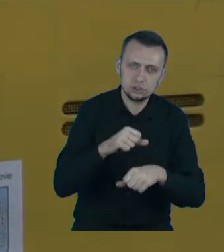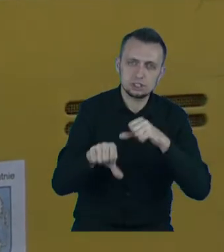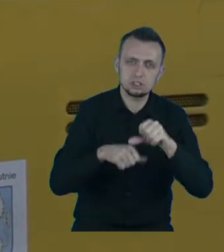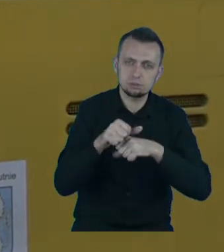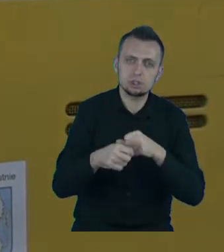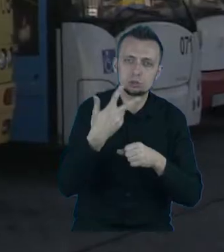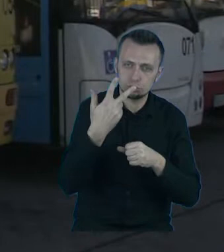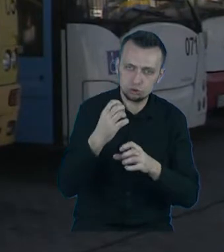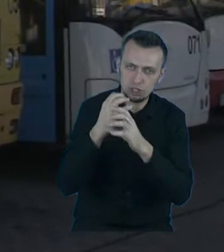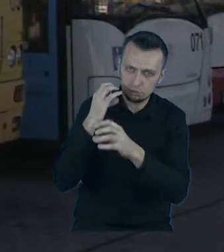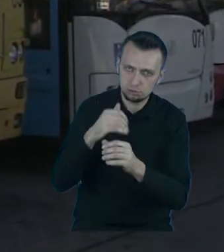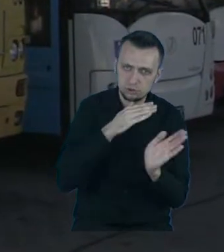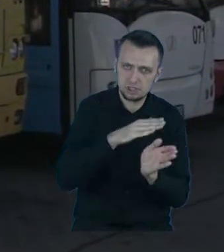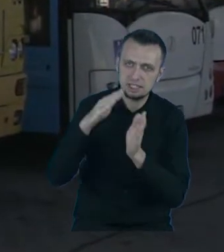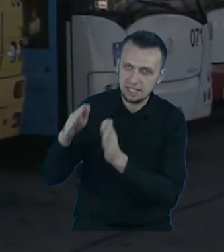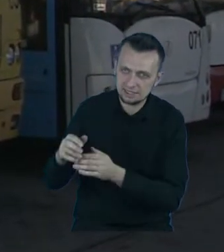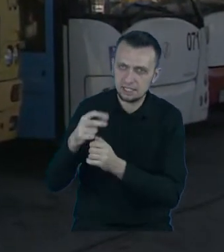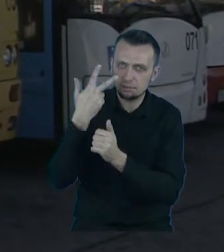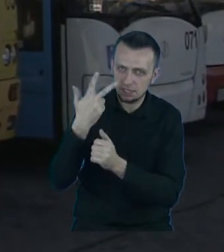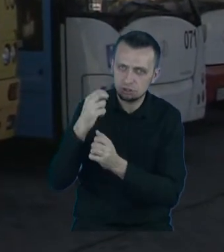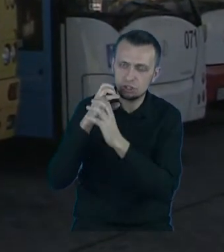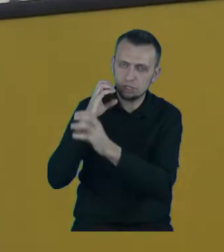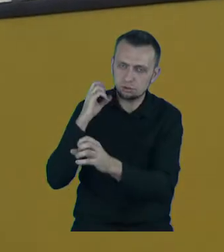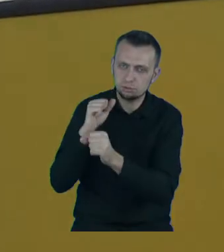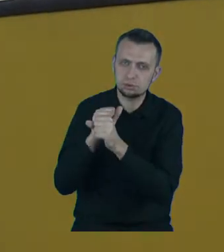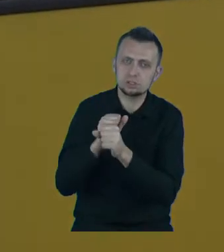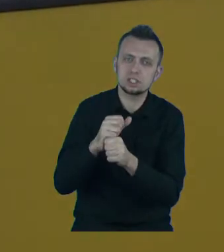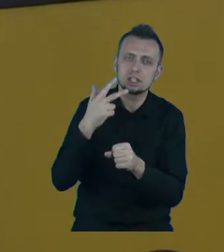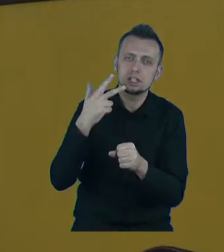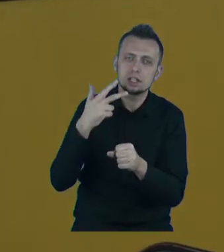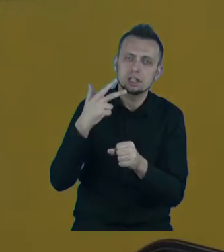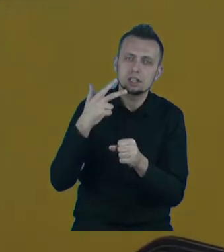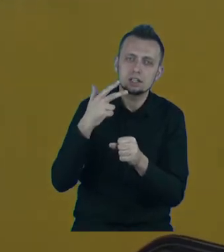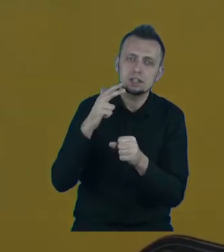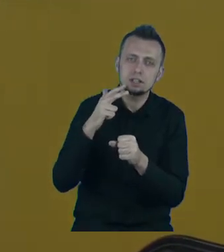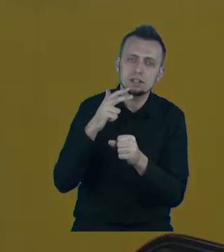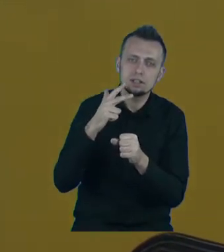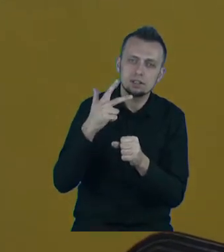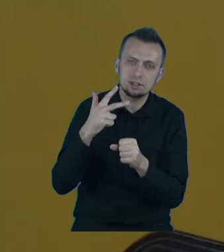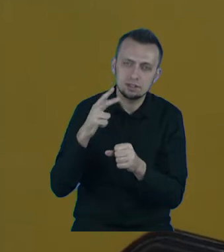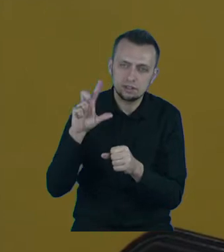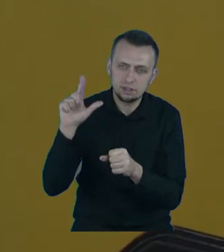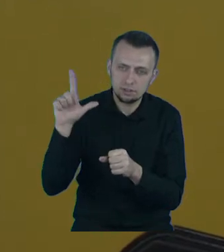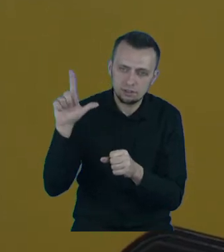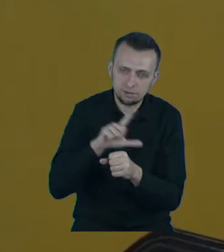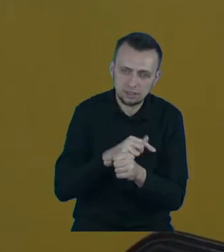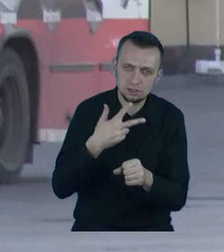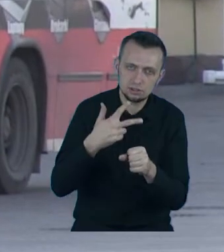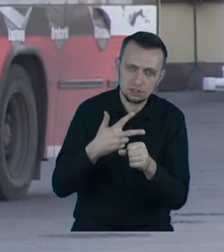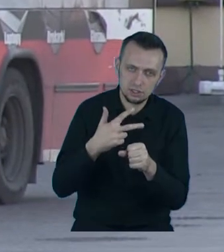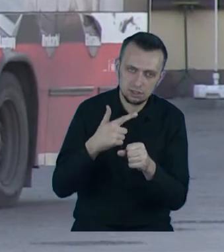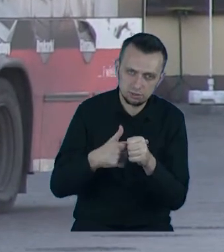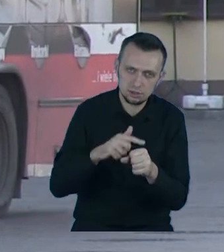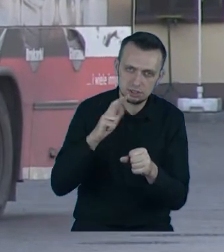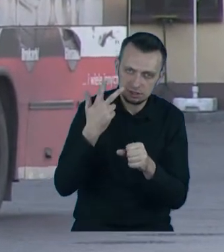następne 3 autobusy. Jak zostaną do nas dostarczone te autobusy elektryczne, według wszystkich dokumentów